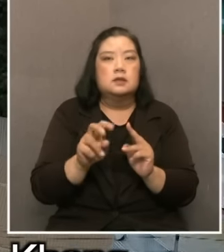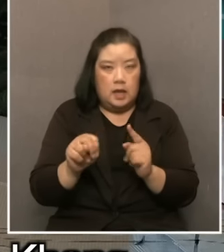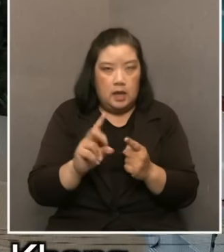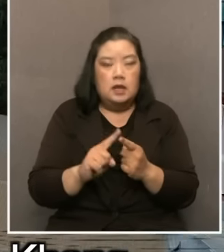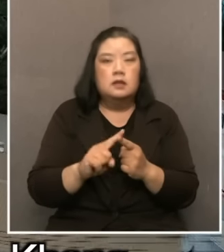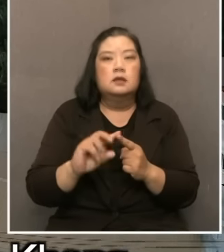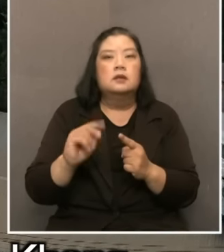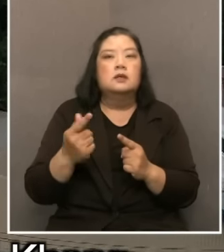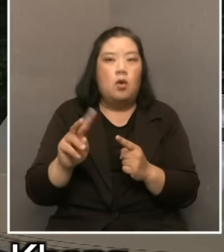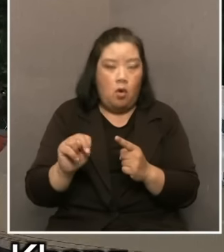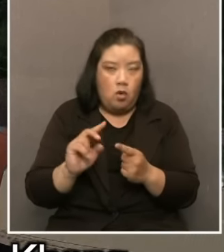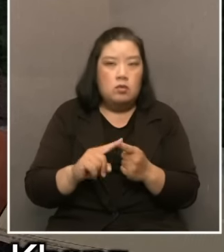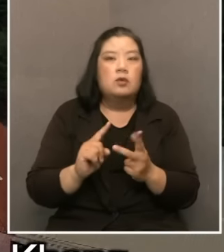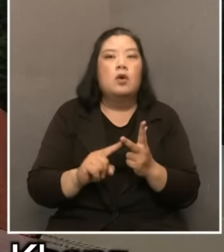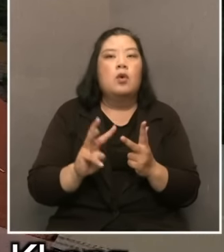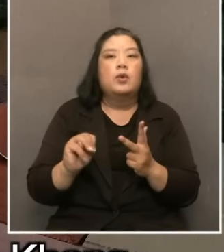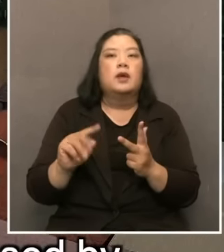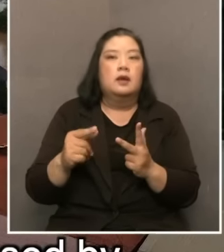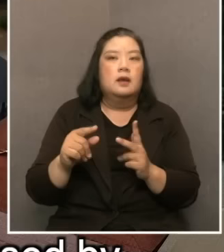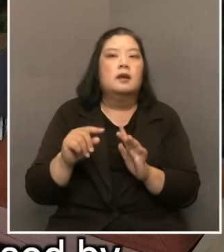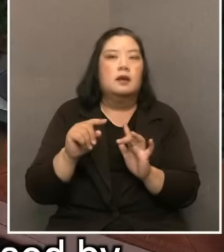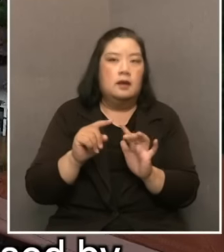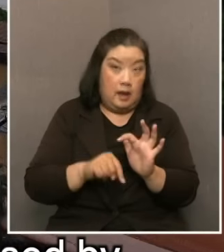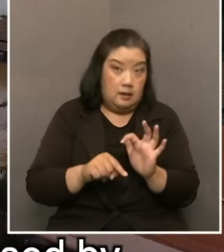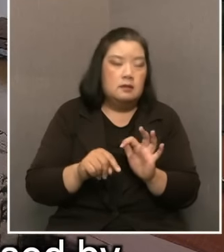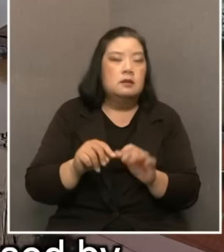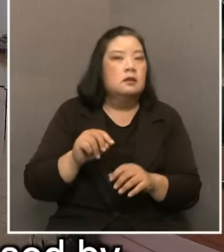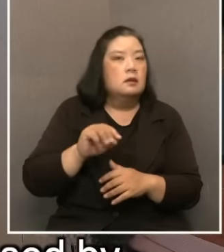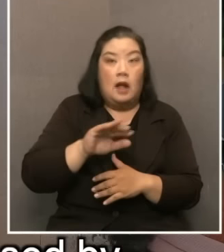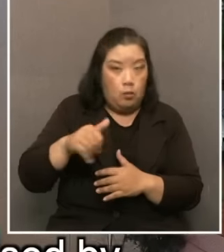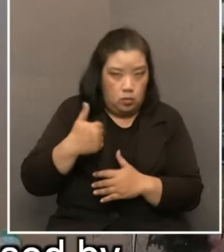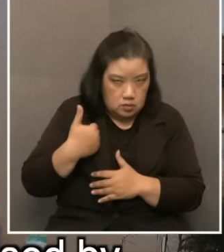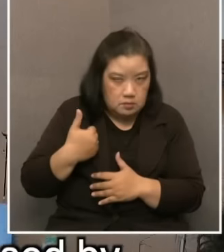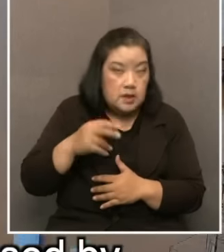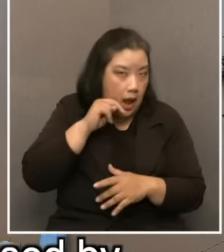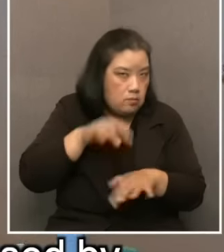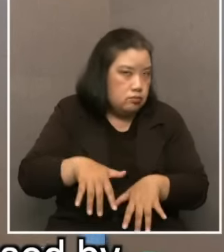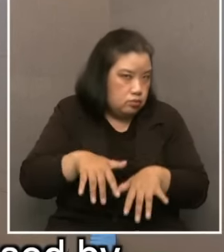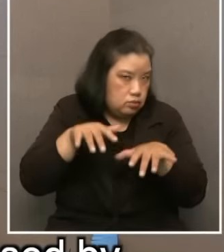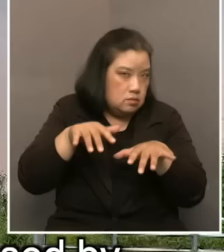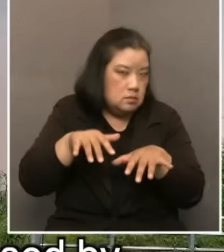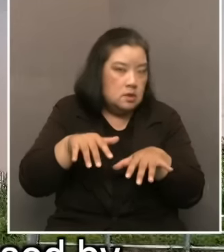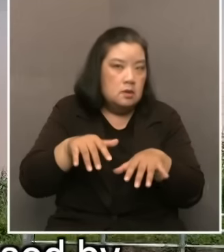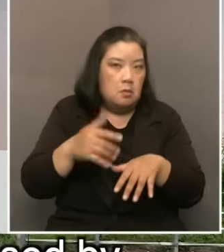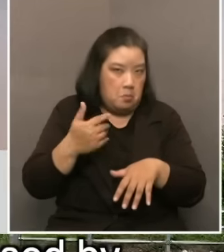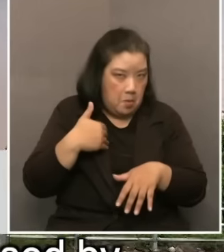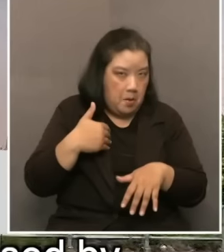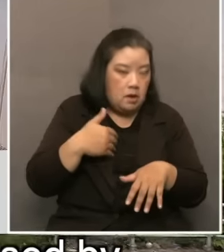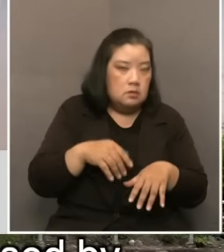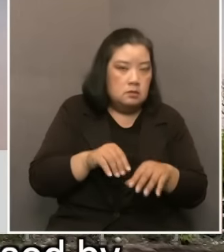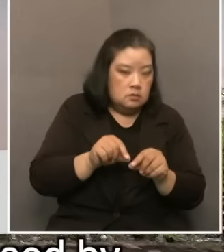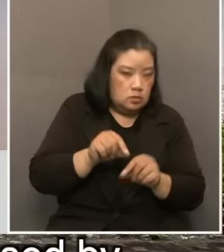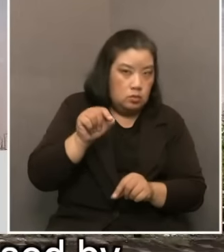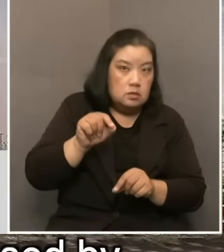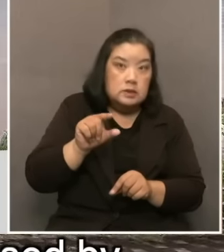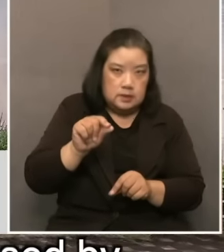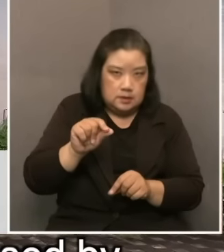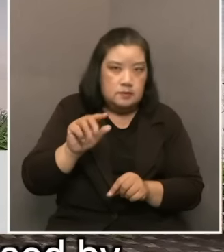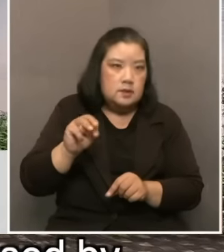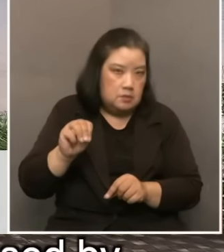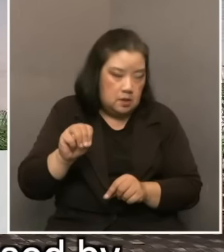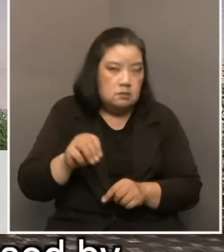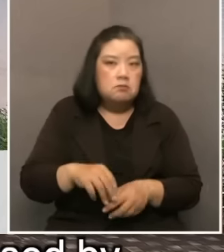เวียงแก่นยังคงเพิ่มสูงขึ้นอย่างต่อเนื่องค่ะอย่างเมื่อวานนี้ระดับน้ำเพิ่มขึ้นจากวันก่อนประประมาณ20ซม